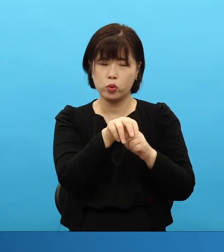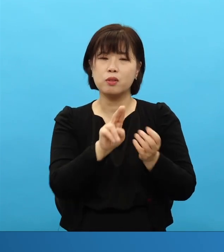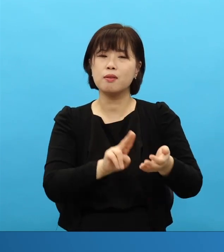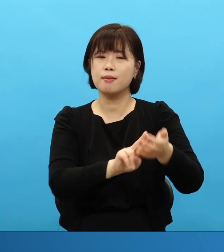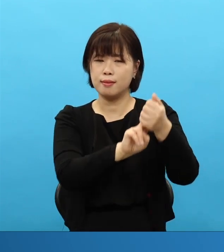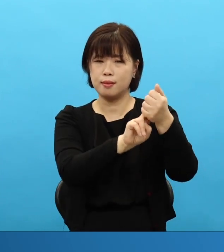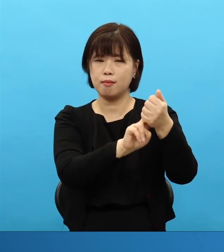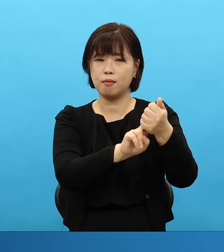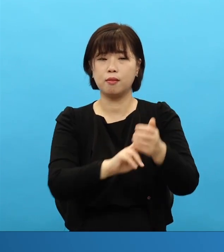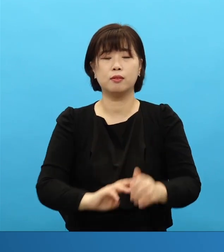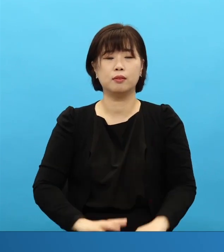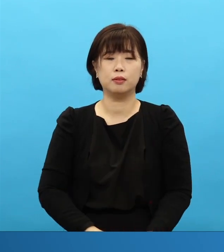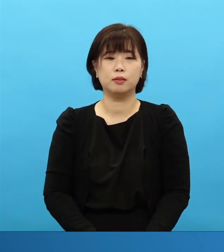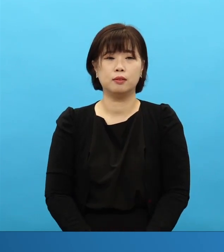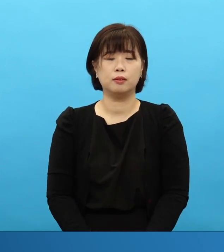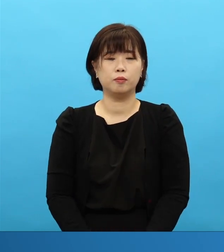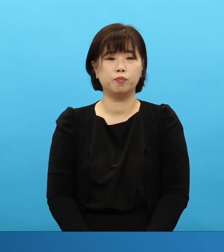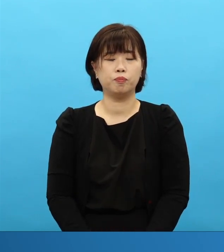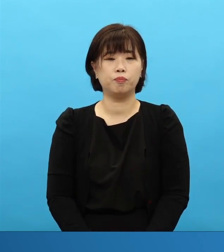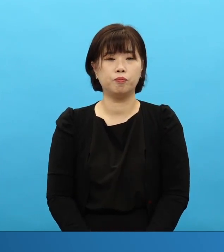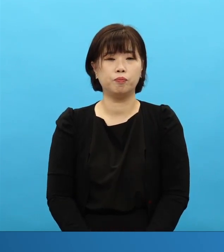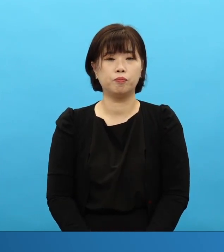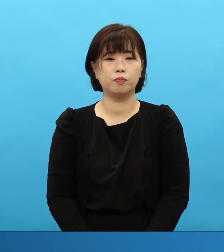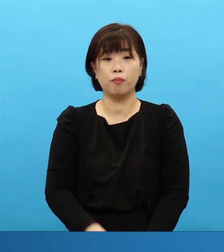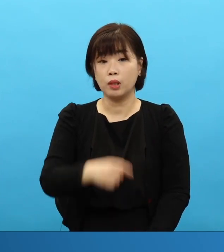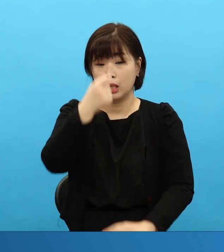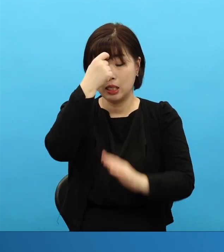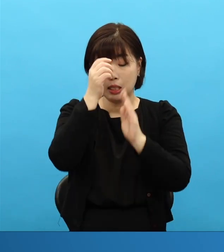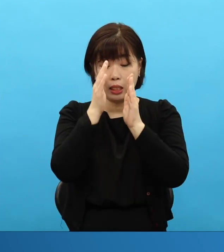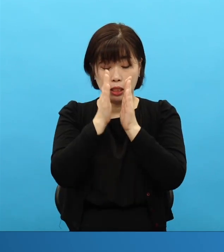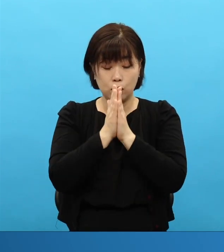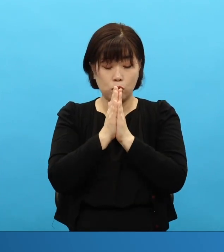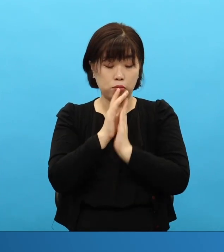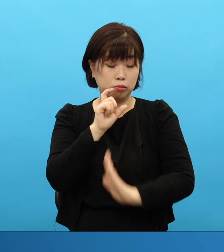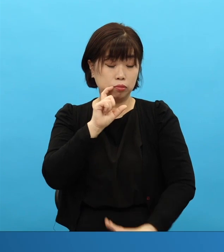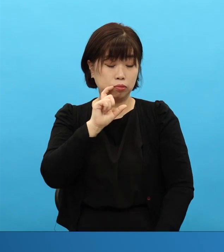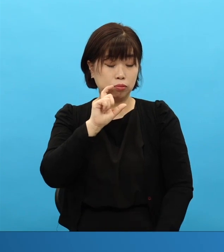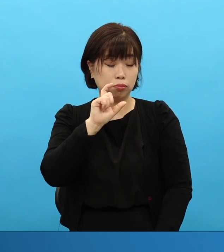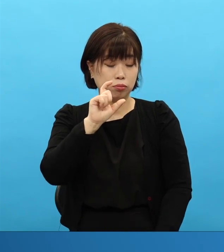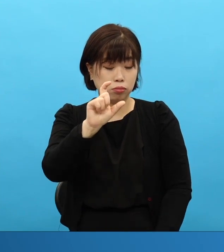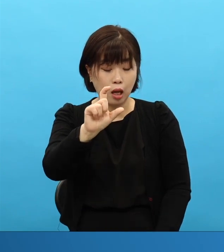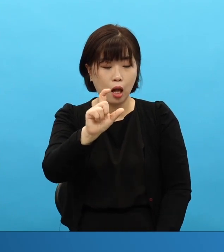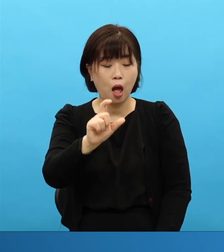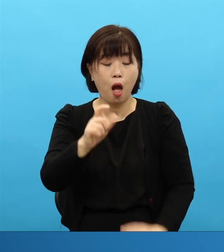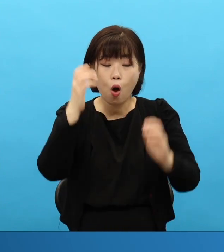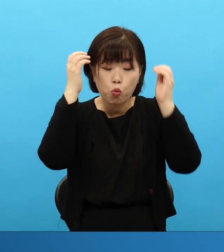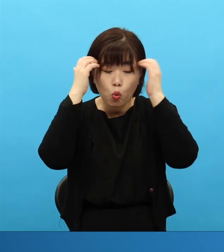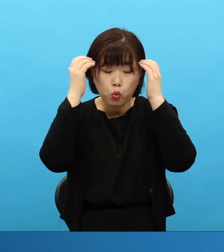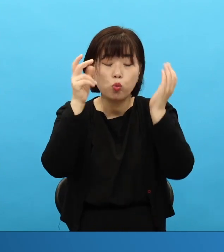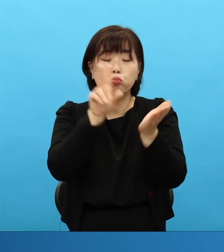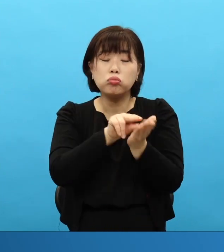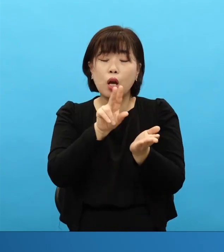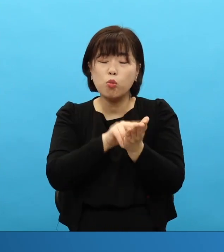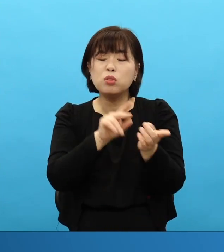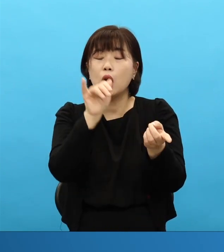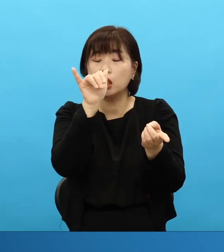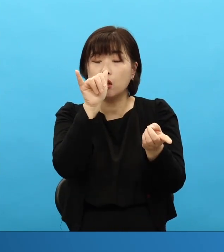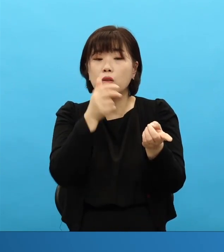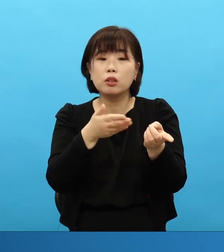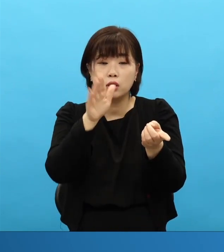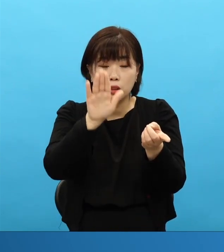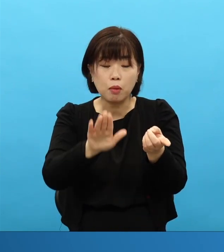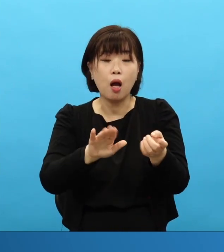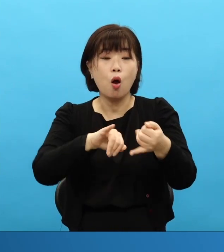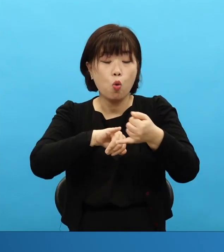움직이는 키입니다. This is the key to move the world. 기도 속에 엘리야는 있었기 때문에 고통이 있었지만은 반드시 이런 일이 벌어졌어요.